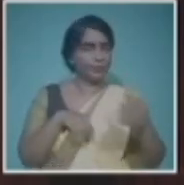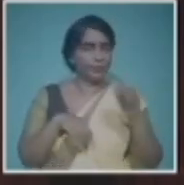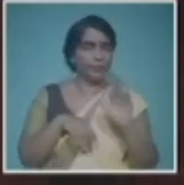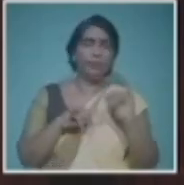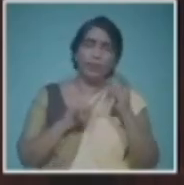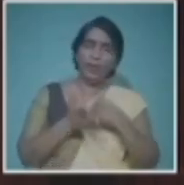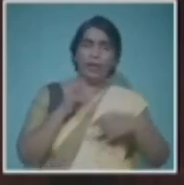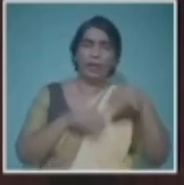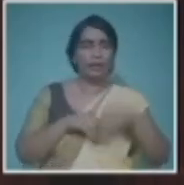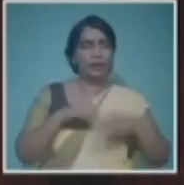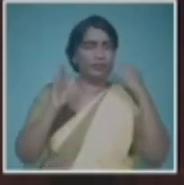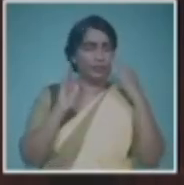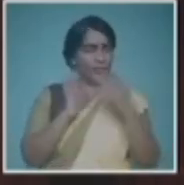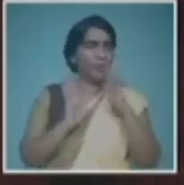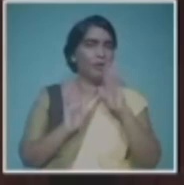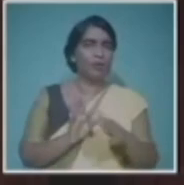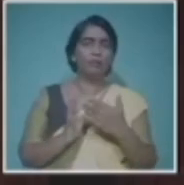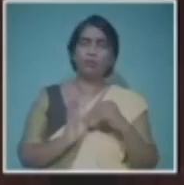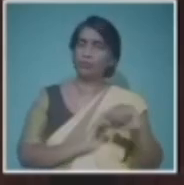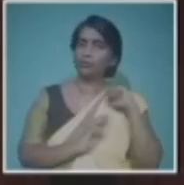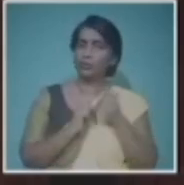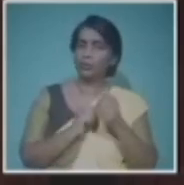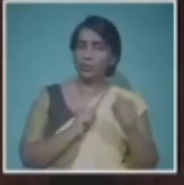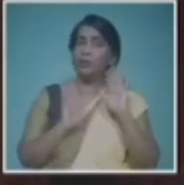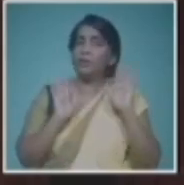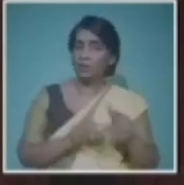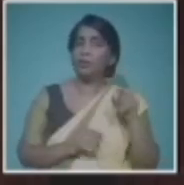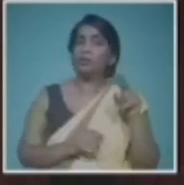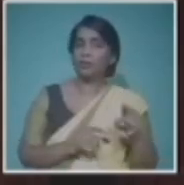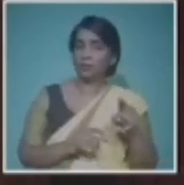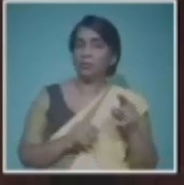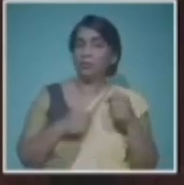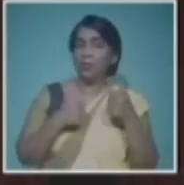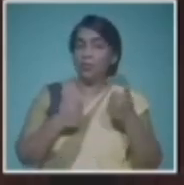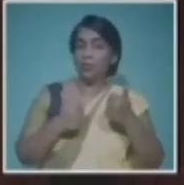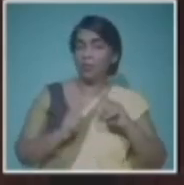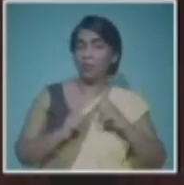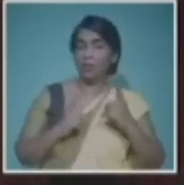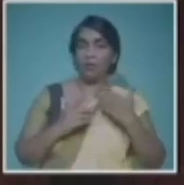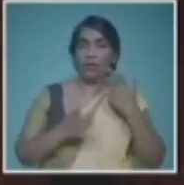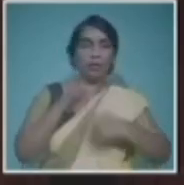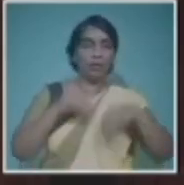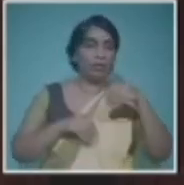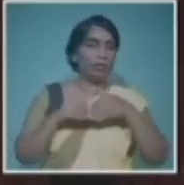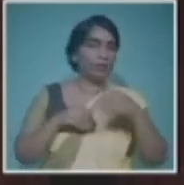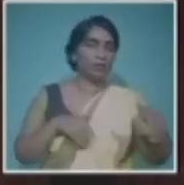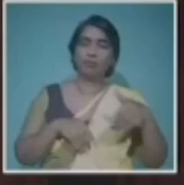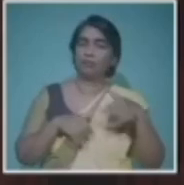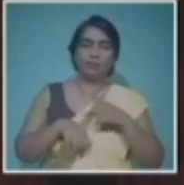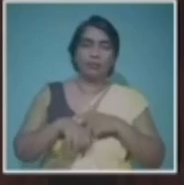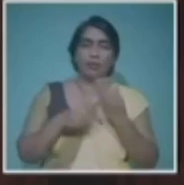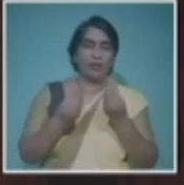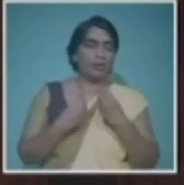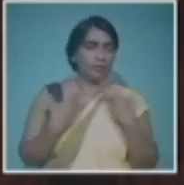යම් යම් දේශපාලන කාරණාවලදී ඔහු අභීතව කටයුතු කරා නමුත් ඔහුට සුව අවසන් ගමනක් යන්න දේශපාලන තුළ මේ පවතින දේශපාලන තුළ